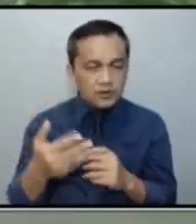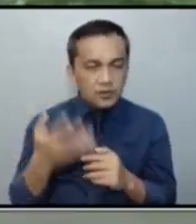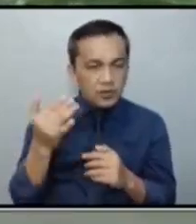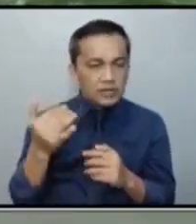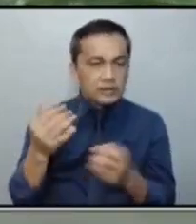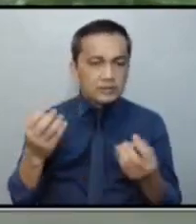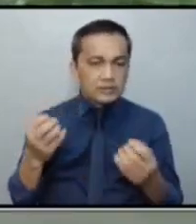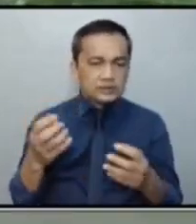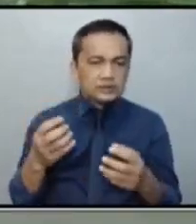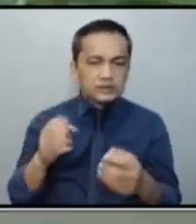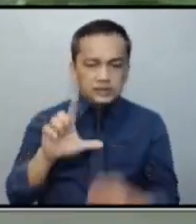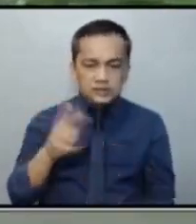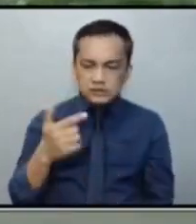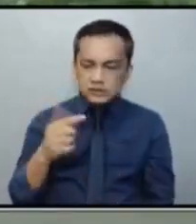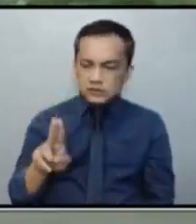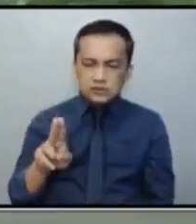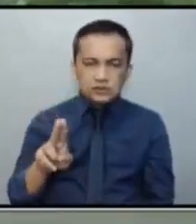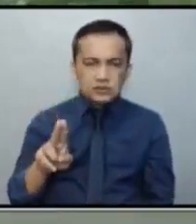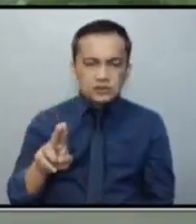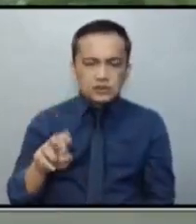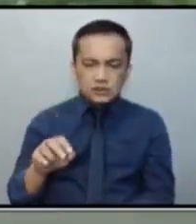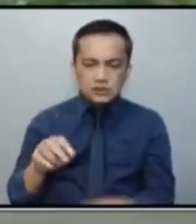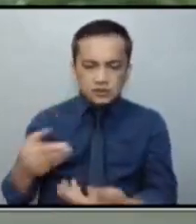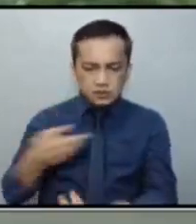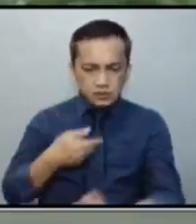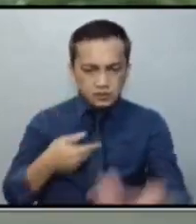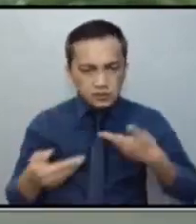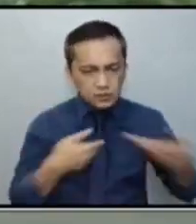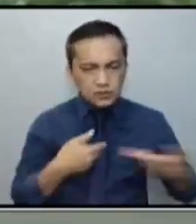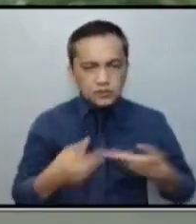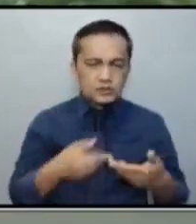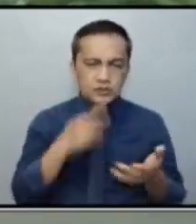pang LGUs ang nagsusumite ng mga kani-kanilang mga ulat.